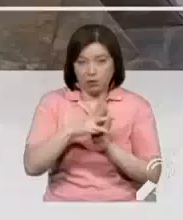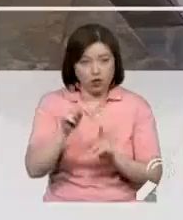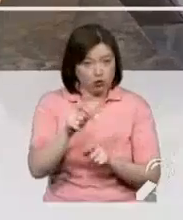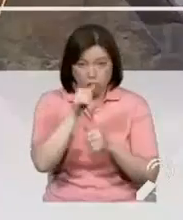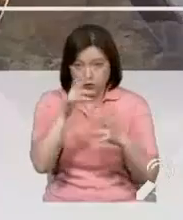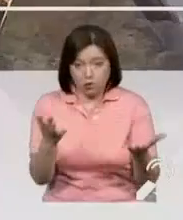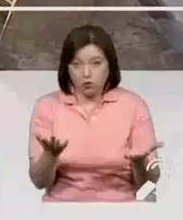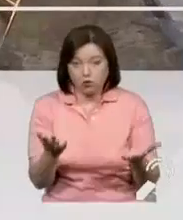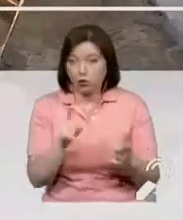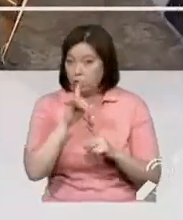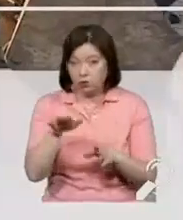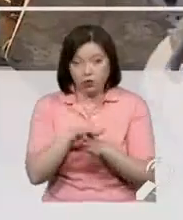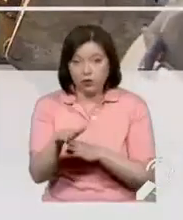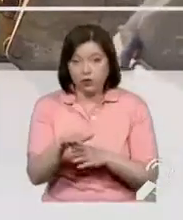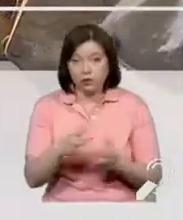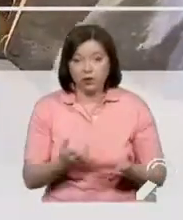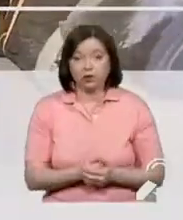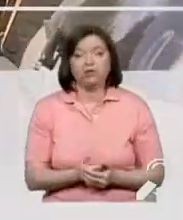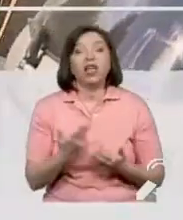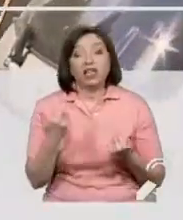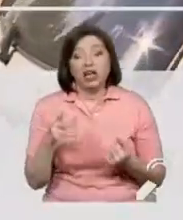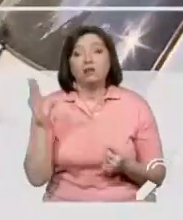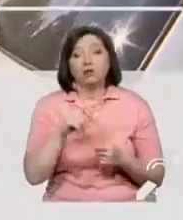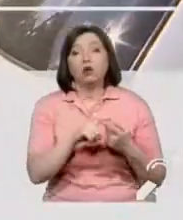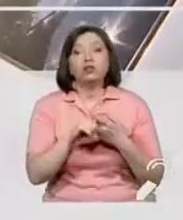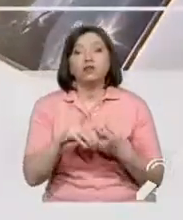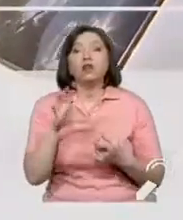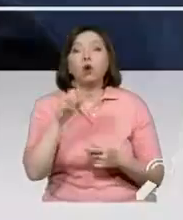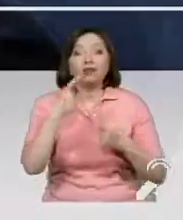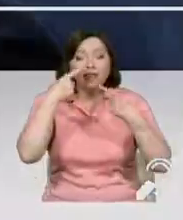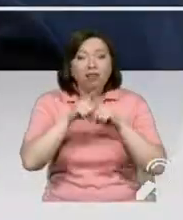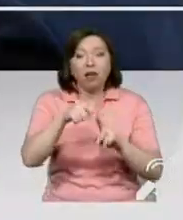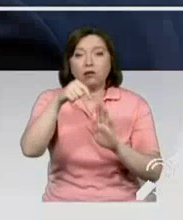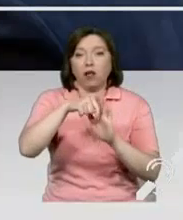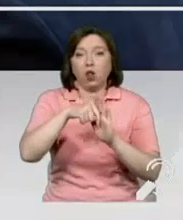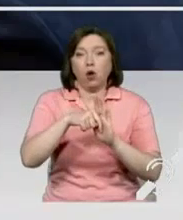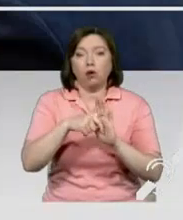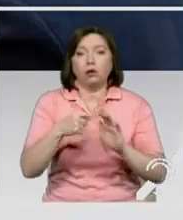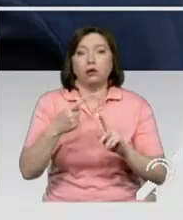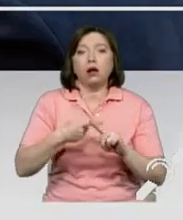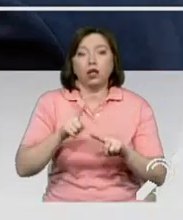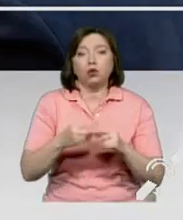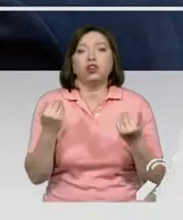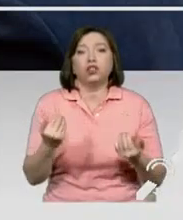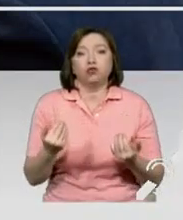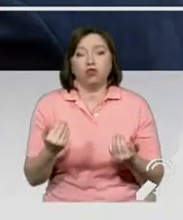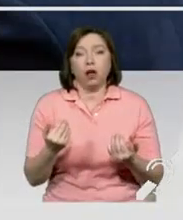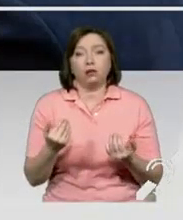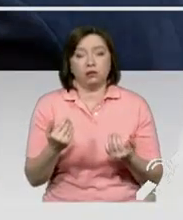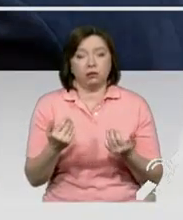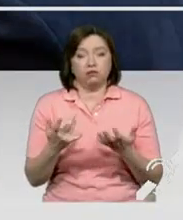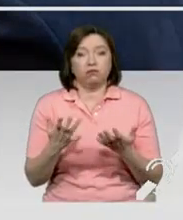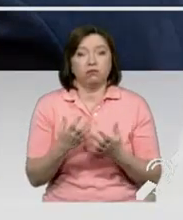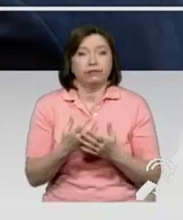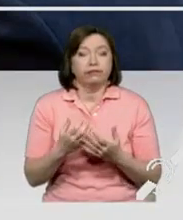în această perioadă Totul depinde de procesele Tehnologic care astăzi sunt în în lucru